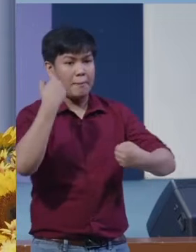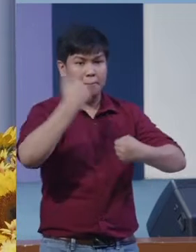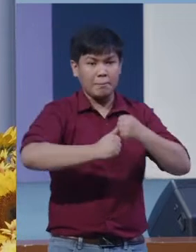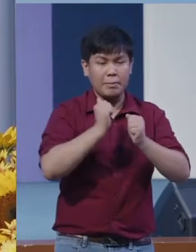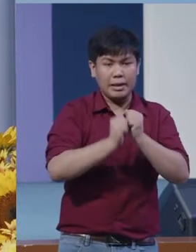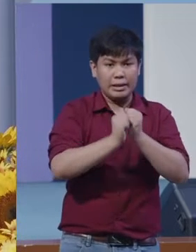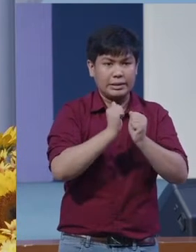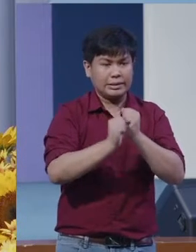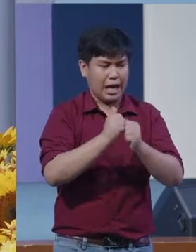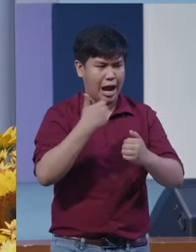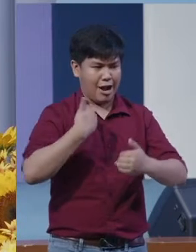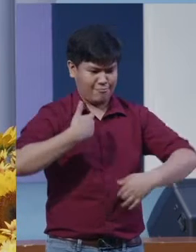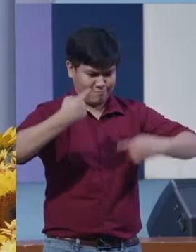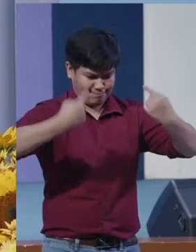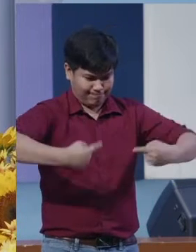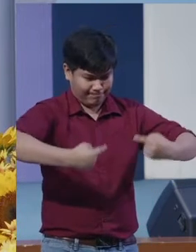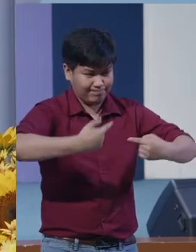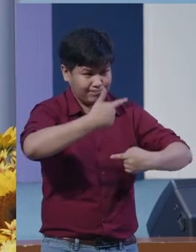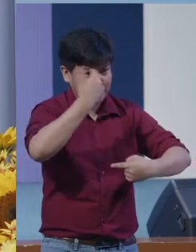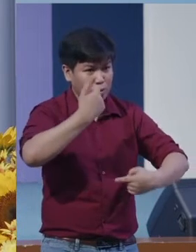ng kapatiran na yon.